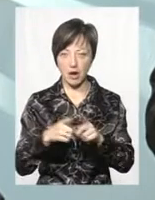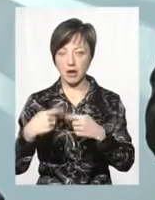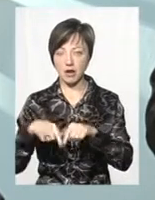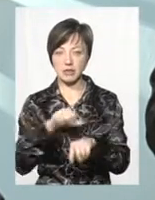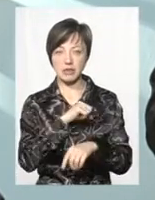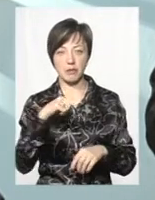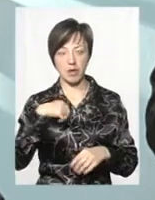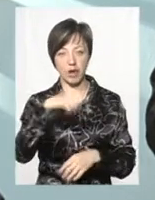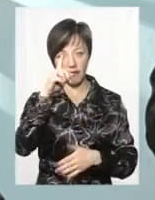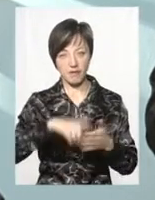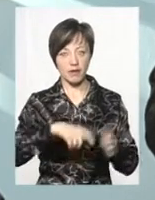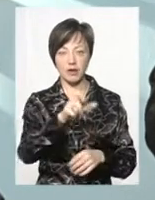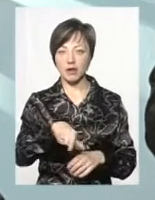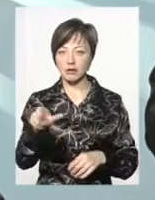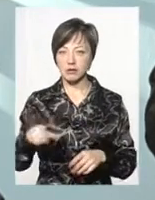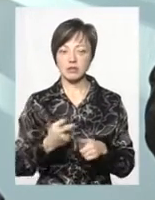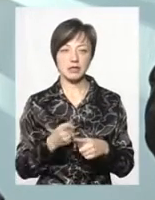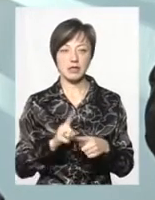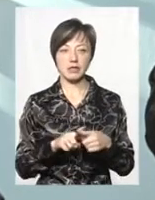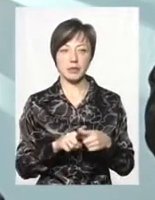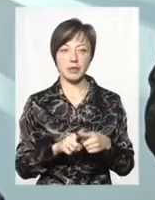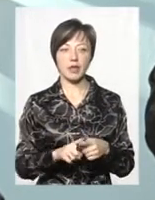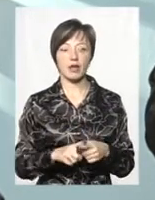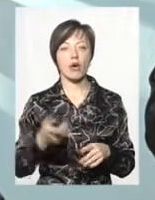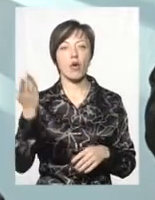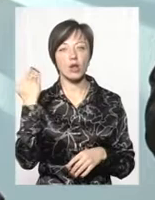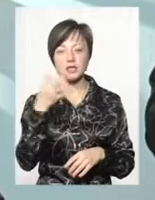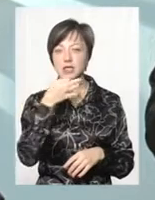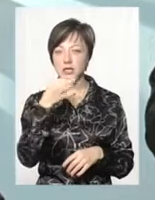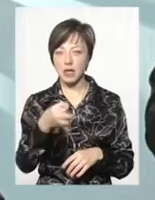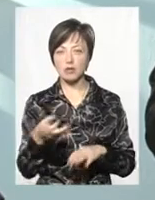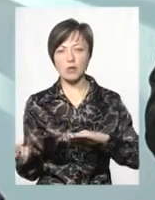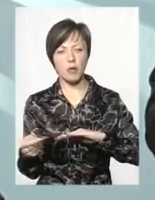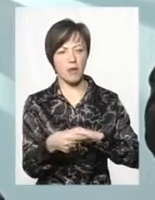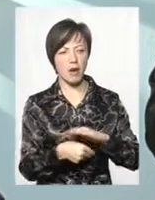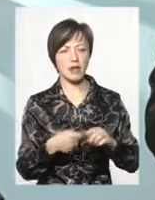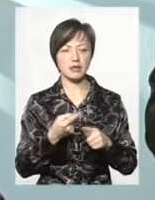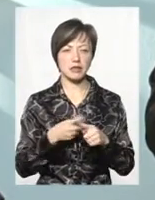самих вірян. Це, ну, колись казали, що от пропаганда, це,